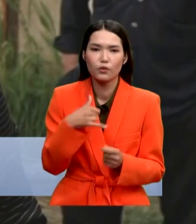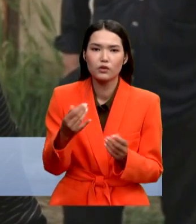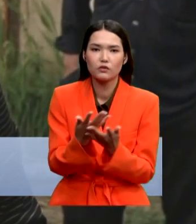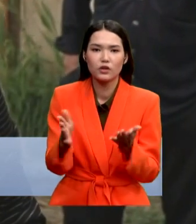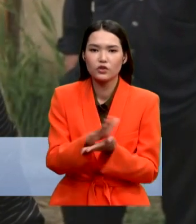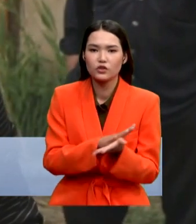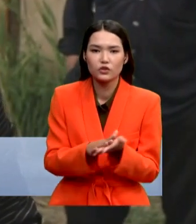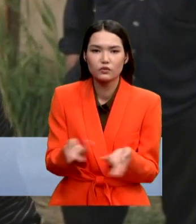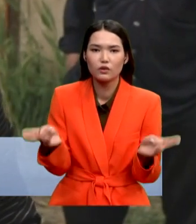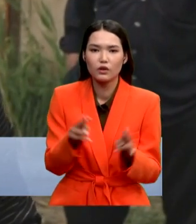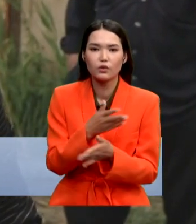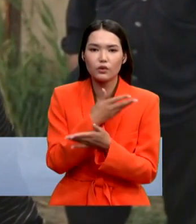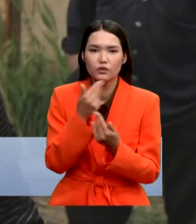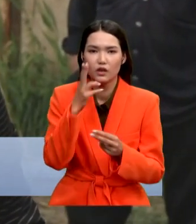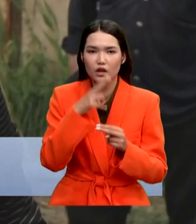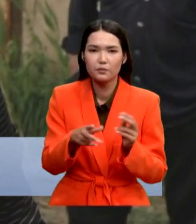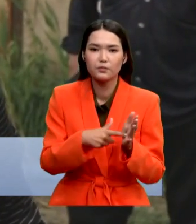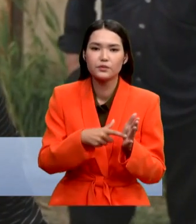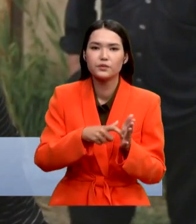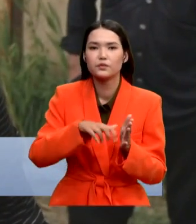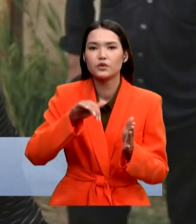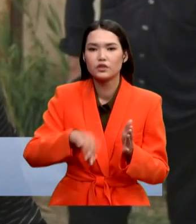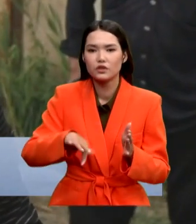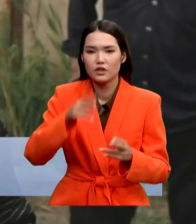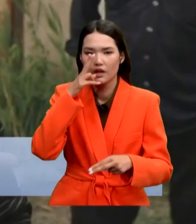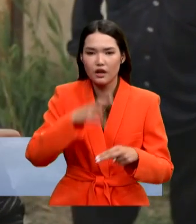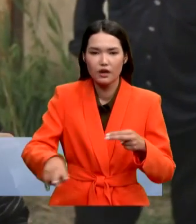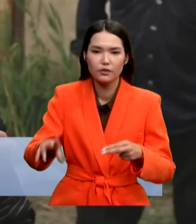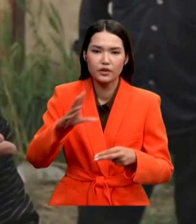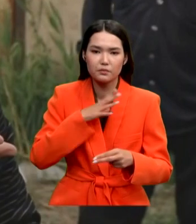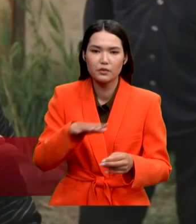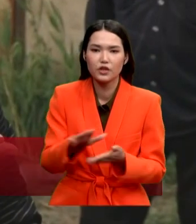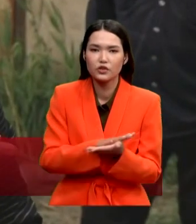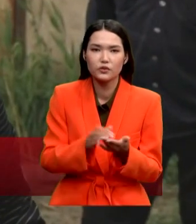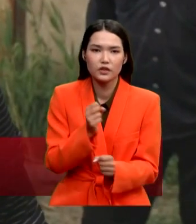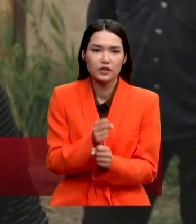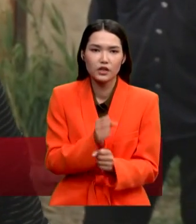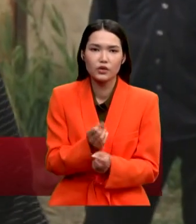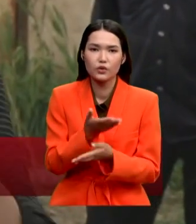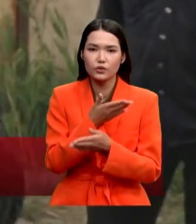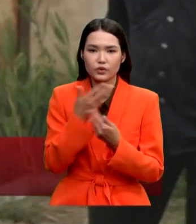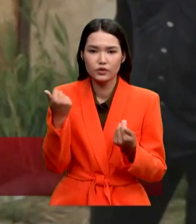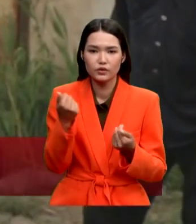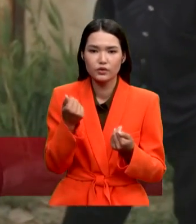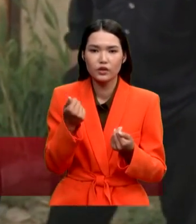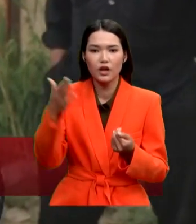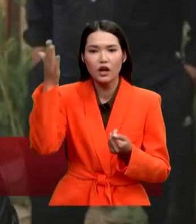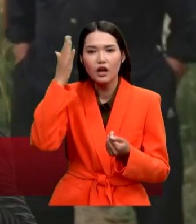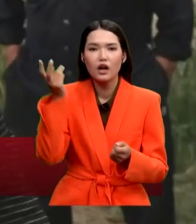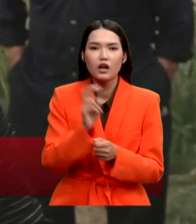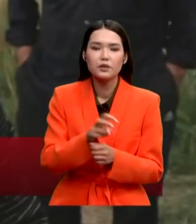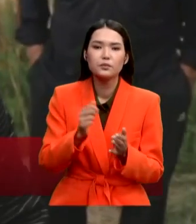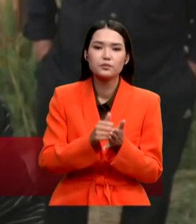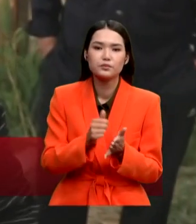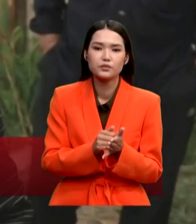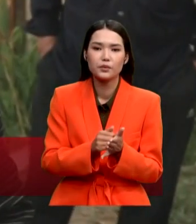У меня ущерб на 470 тысяч тенге. Так ничего не делают же. Я вот потом начала, почему я бум начала,